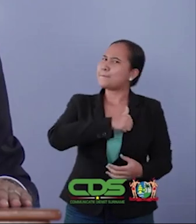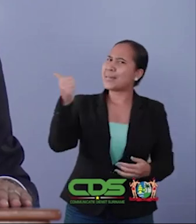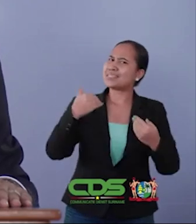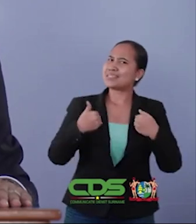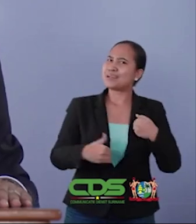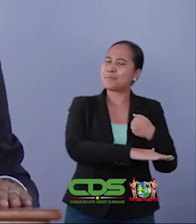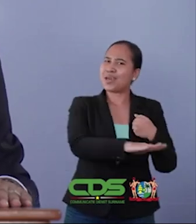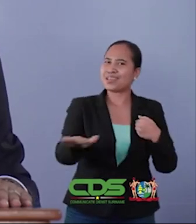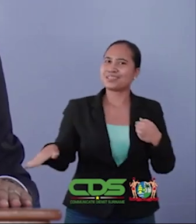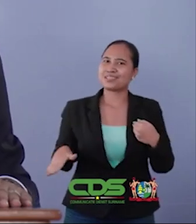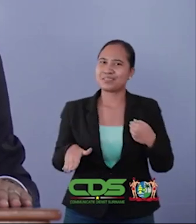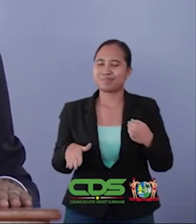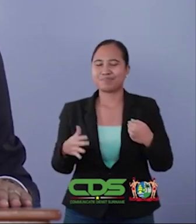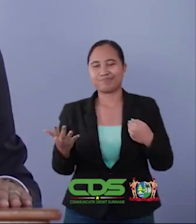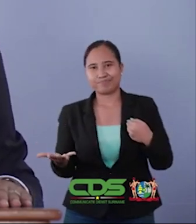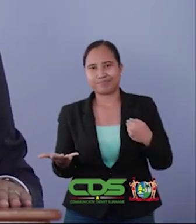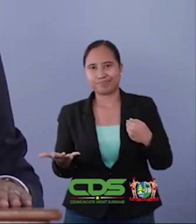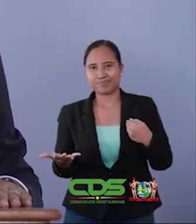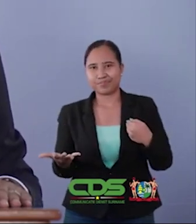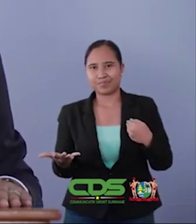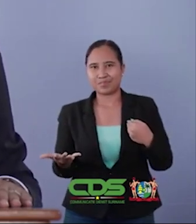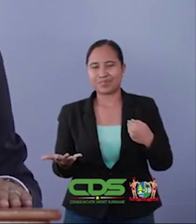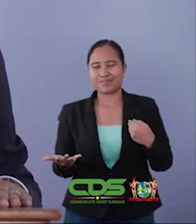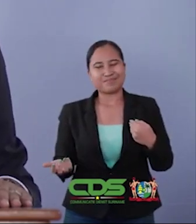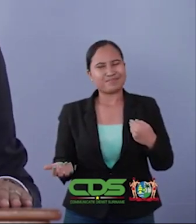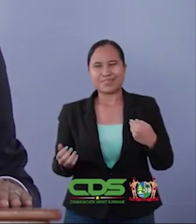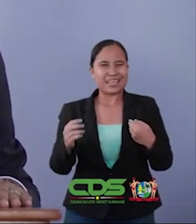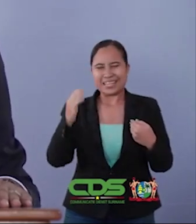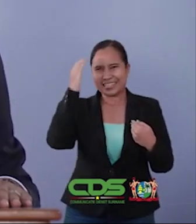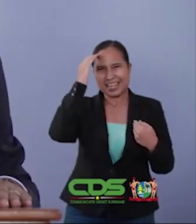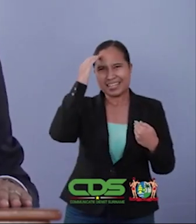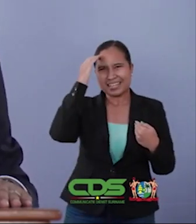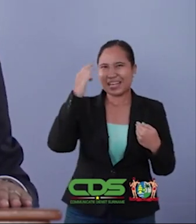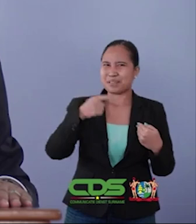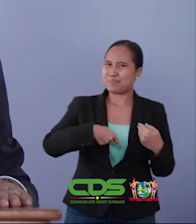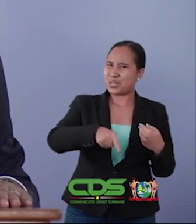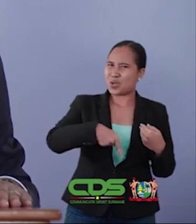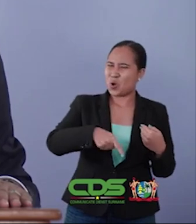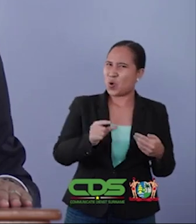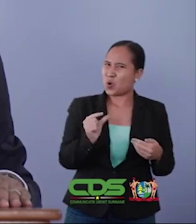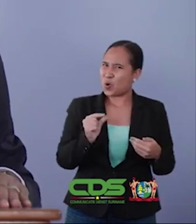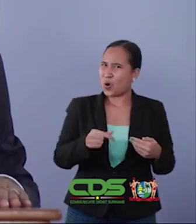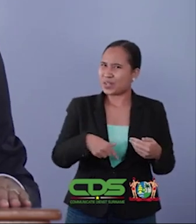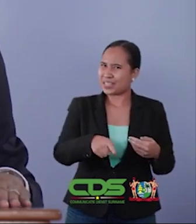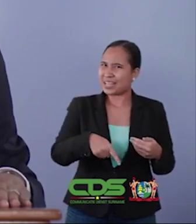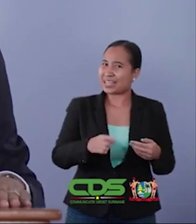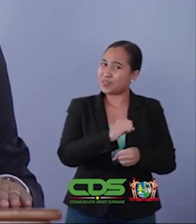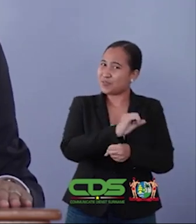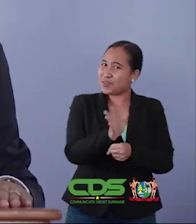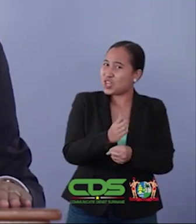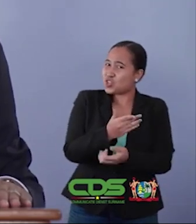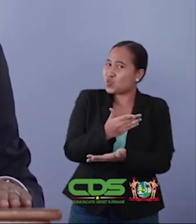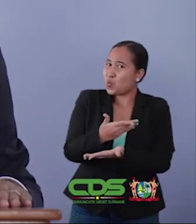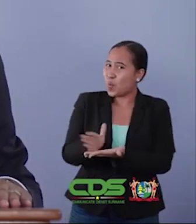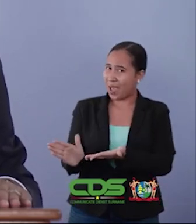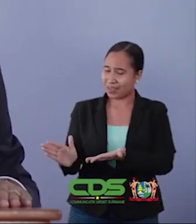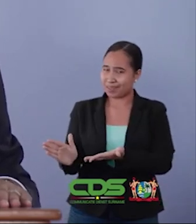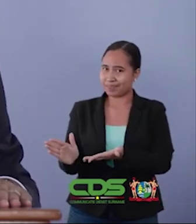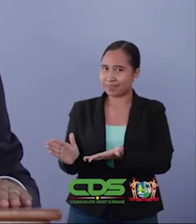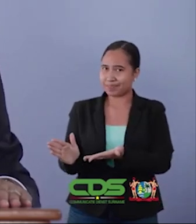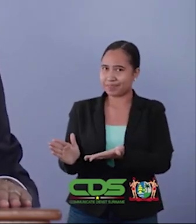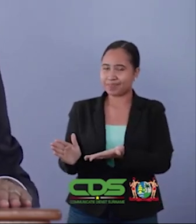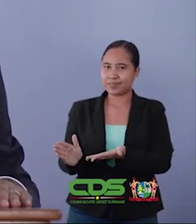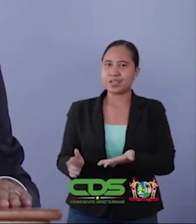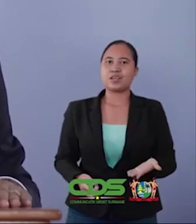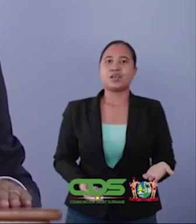landgenoten, het is onwaarschijnlijk dat we binnen korte tijd dit virus als een gepasseerd station kunnen beschouwen.